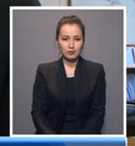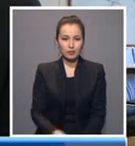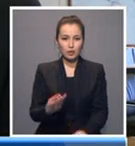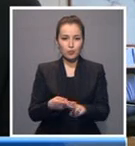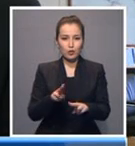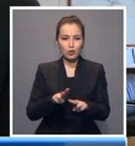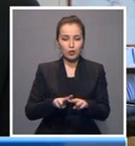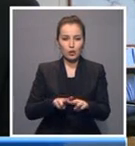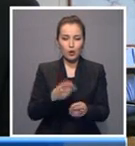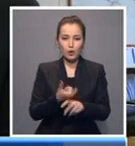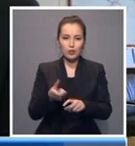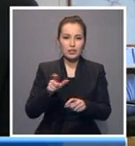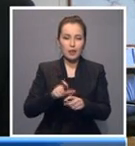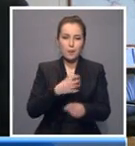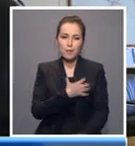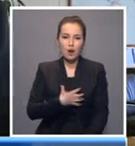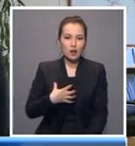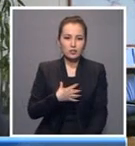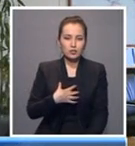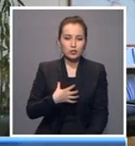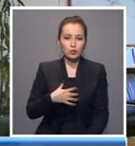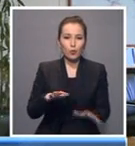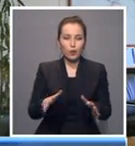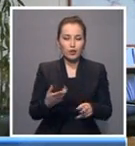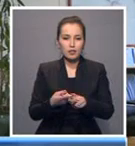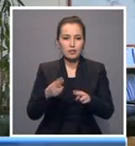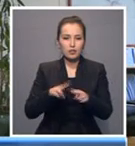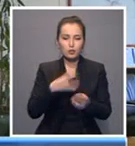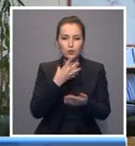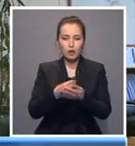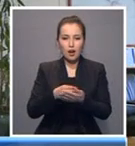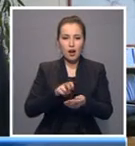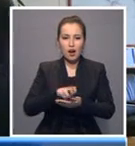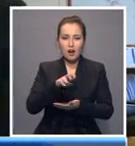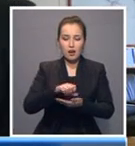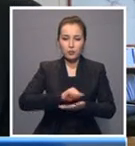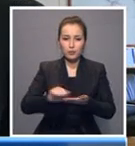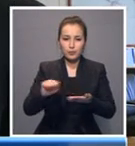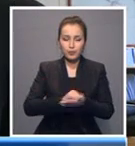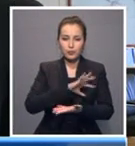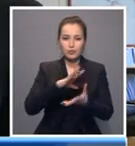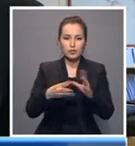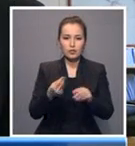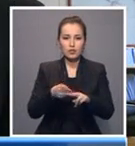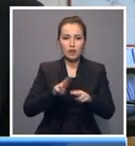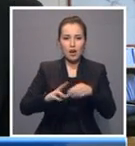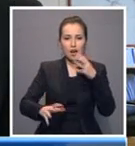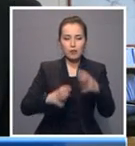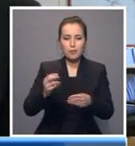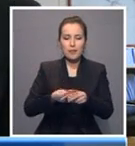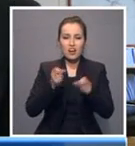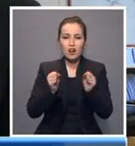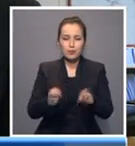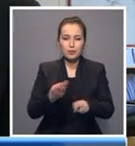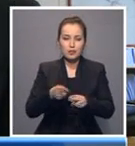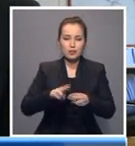Бұл өміріміздегі өте маңызды оқиға деп есептеймін. Себебі өңірлік хаб осы сезімтал аймақтағы елдердің әлемдік қауіпсіздікке қауіп төндіріп